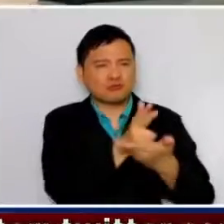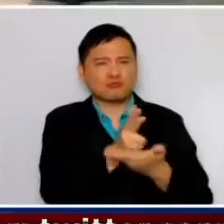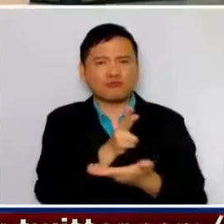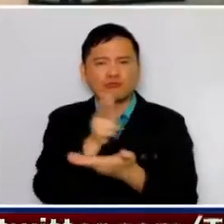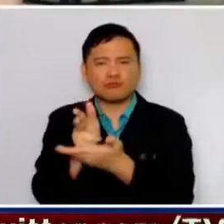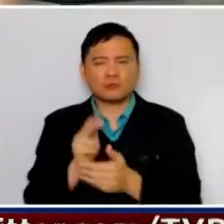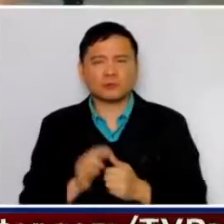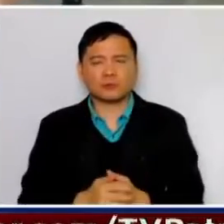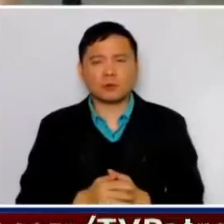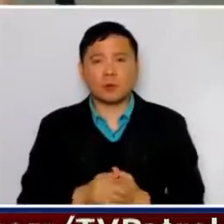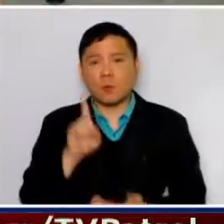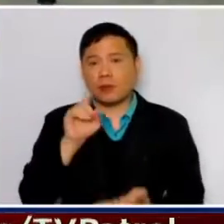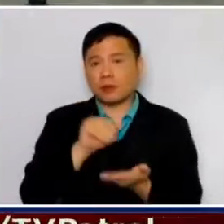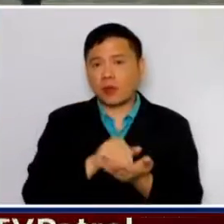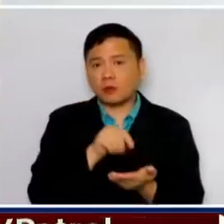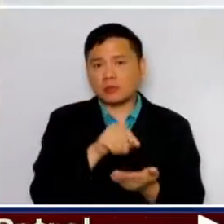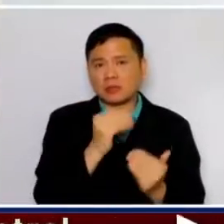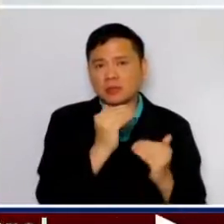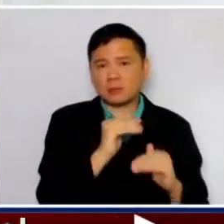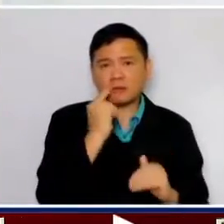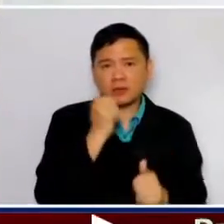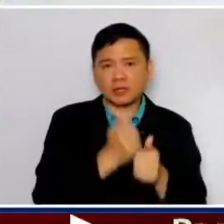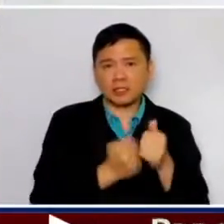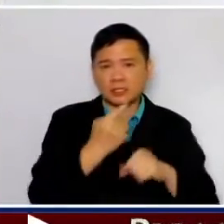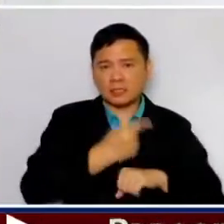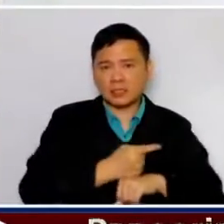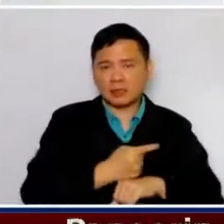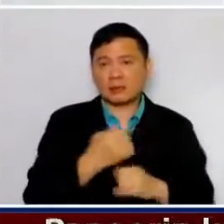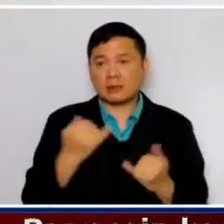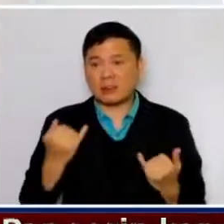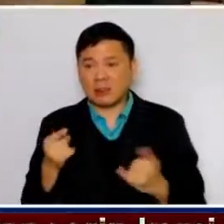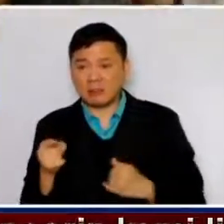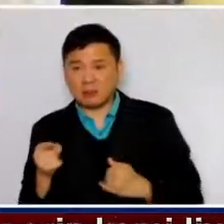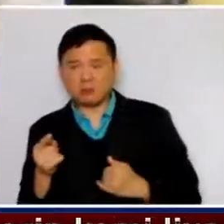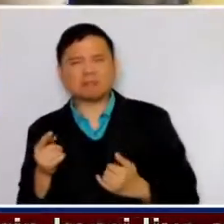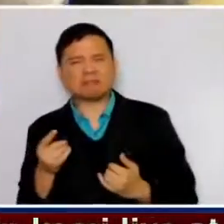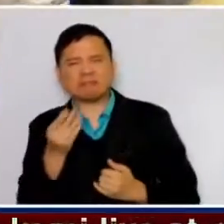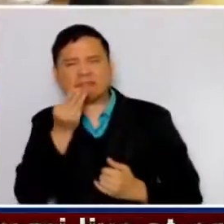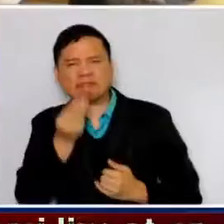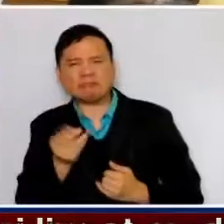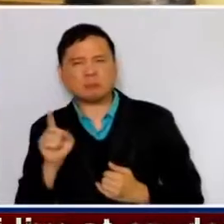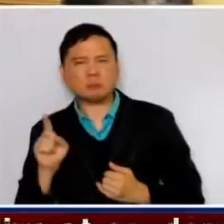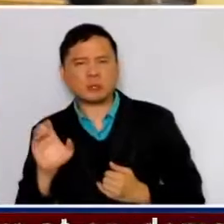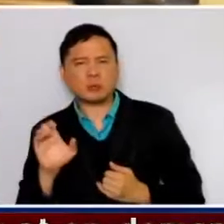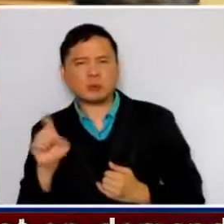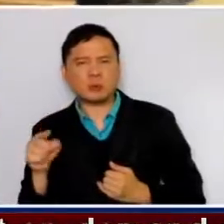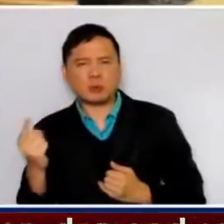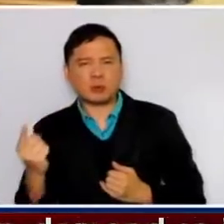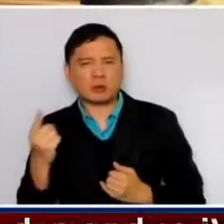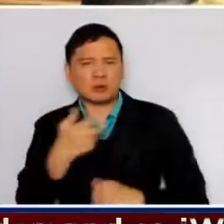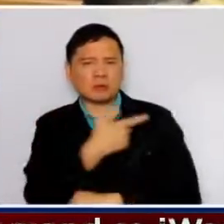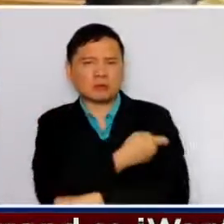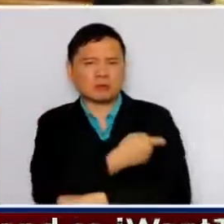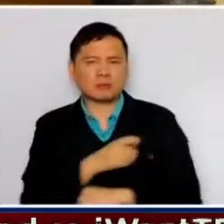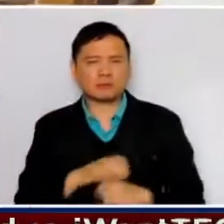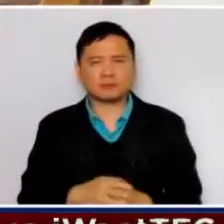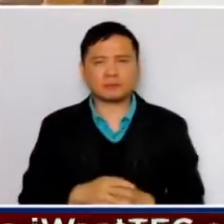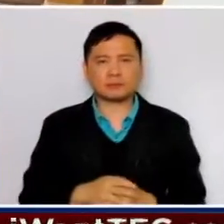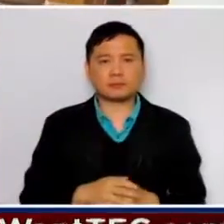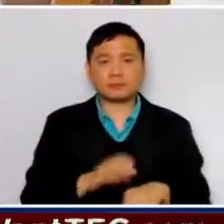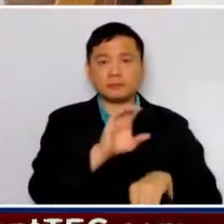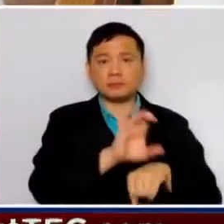araw. Pero kaninang umaga, nasa higit 100 pa lang ang nagpabakuna. Sa St. Peter and John Parish naman sa